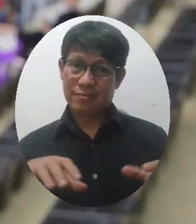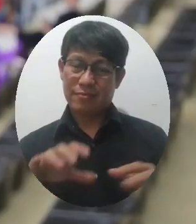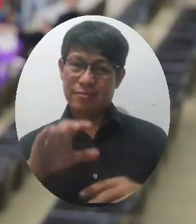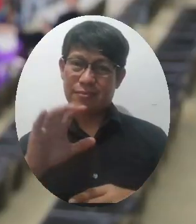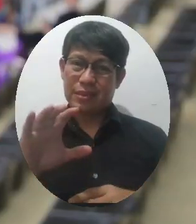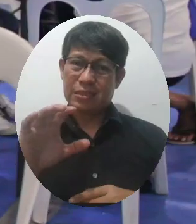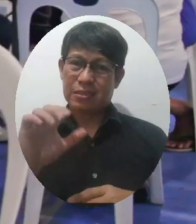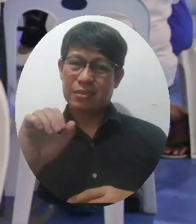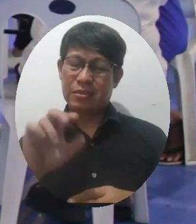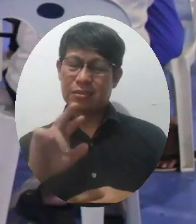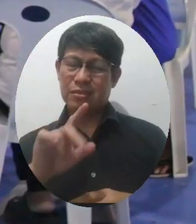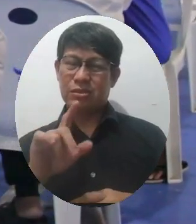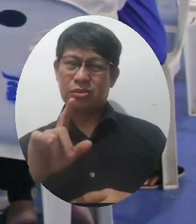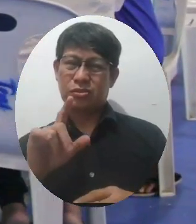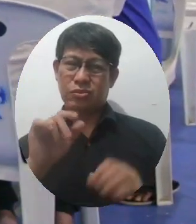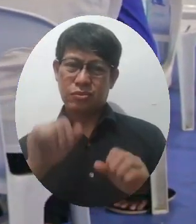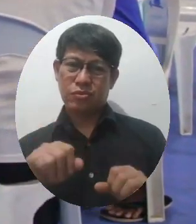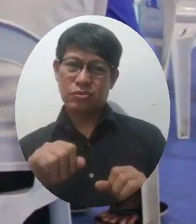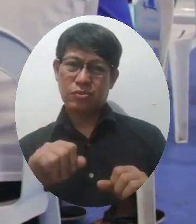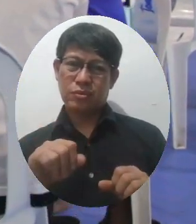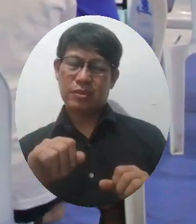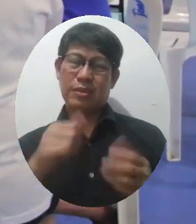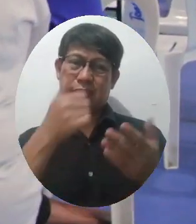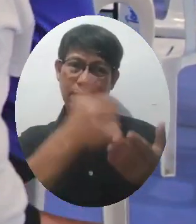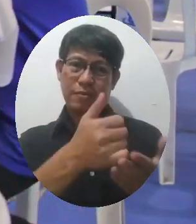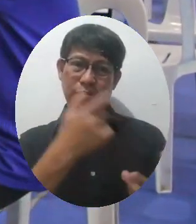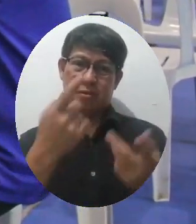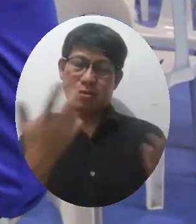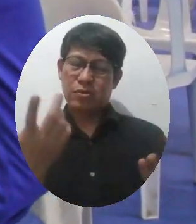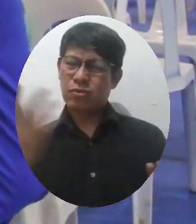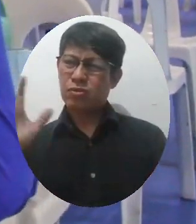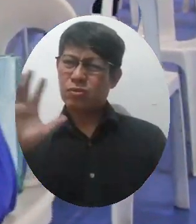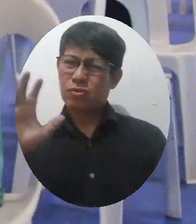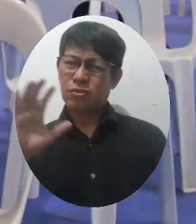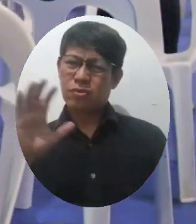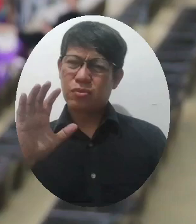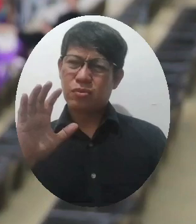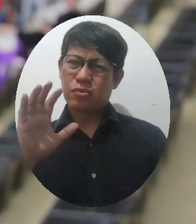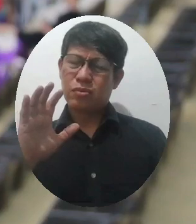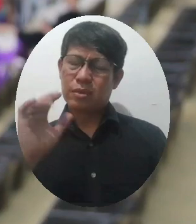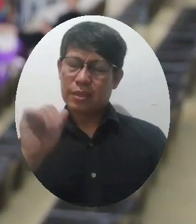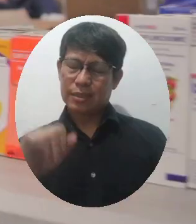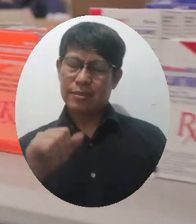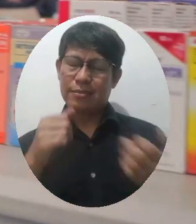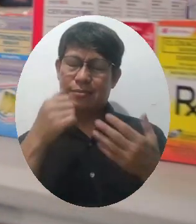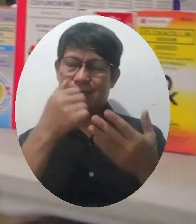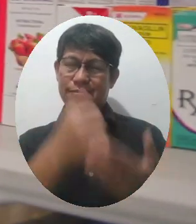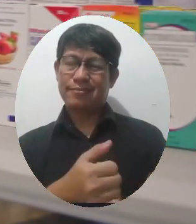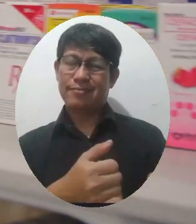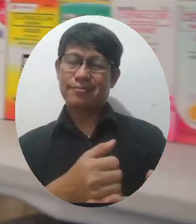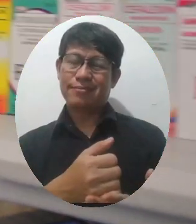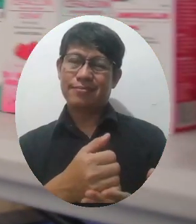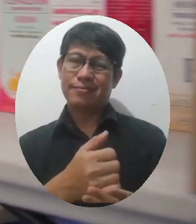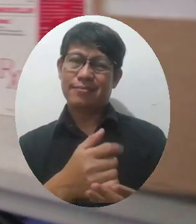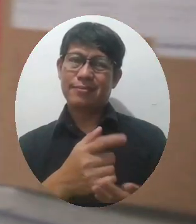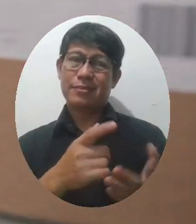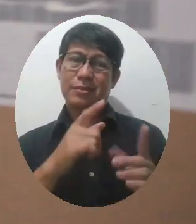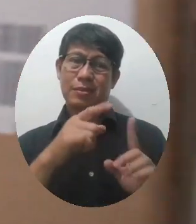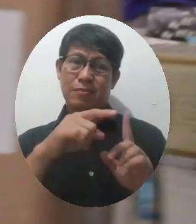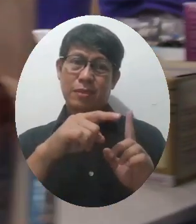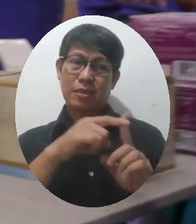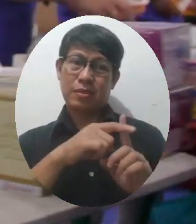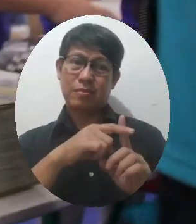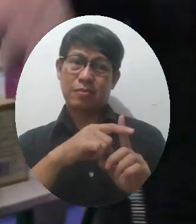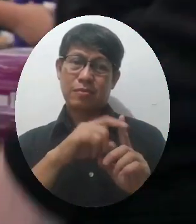to do CSR is to really do work that matters. I am looking for something, work that can have a